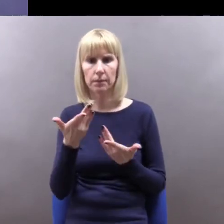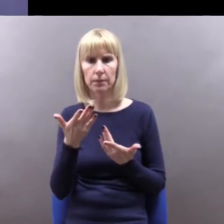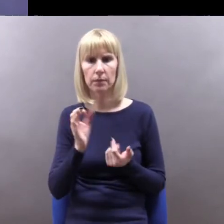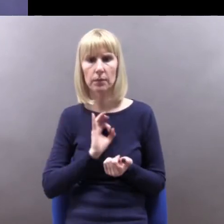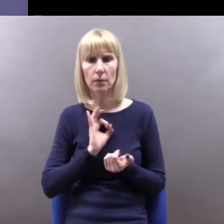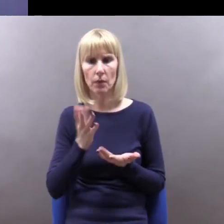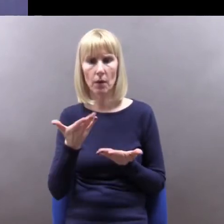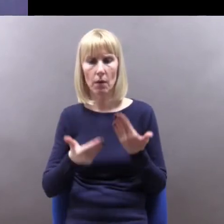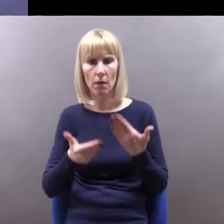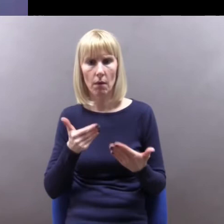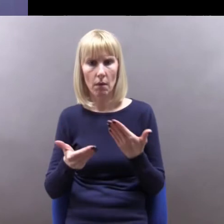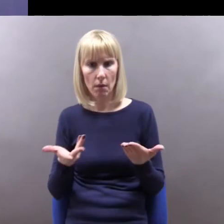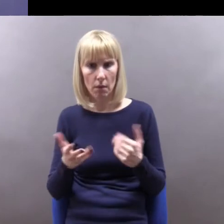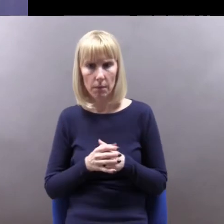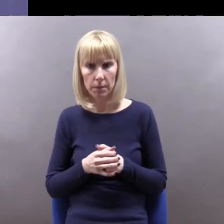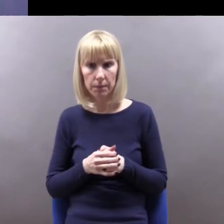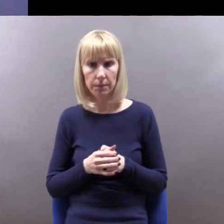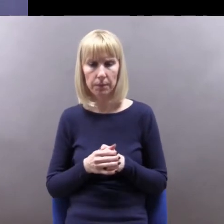matka może nie jest w stanie udźwignąć